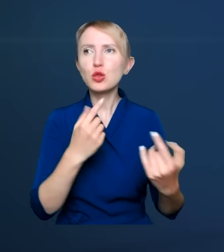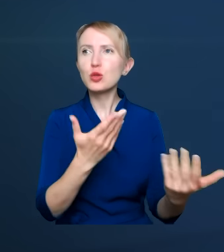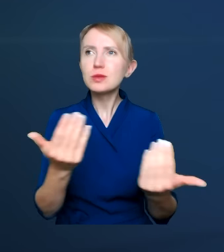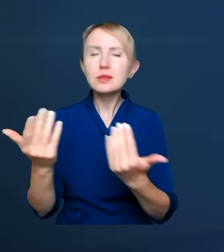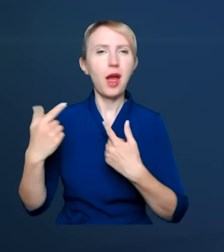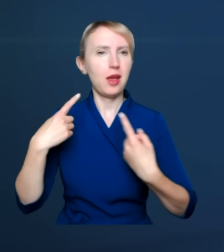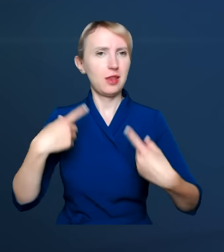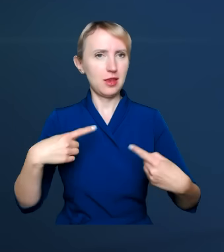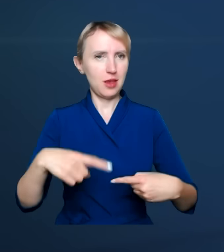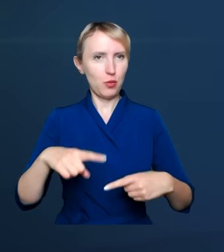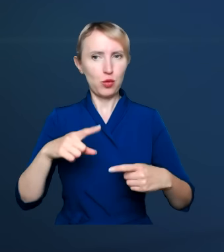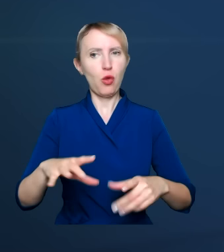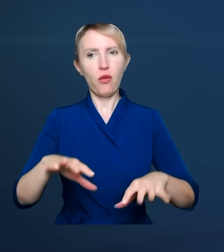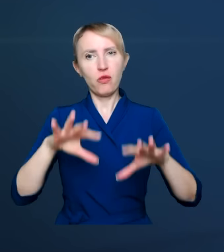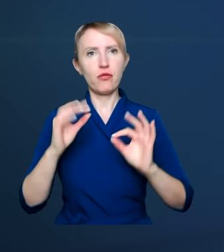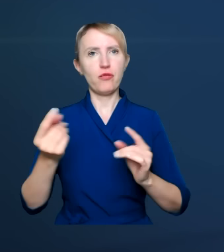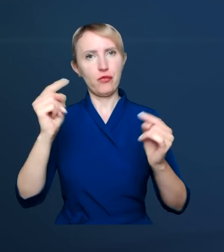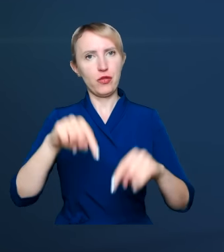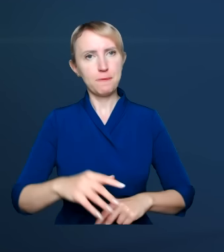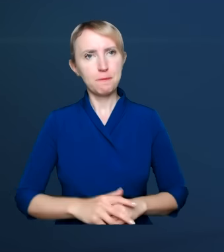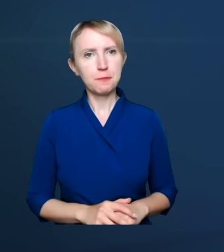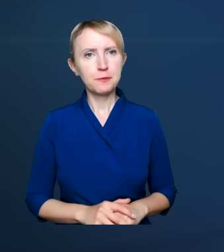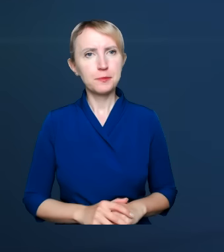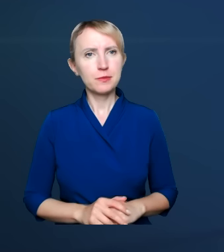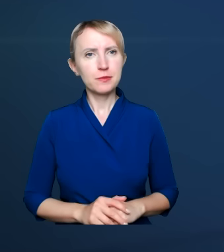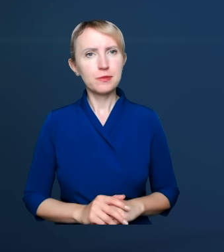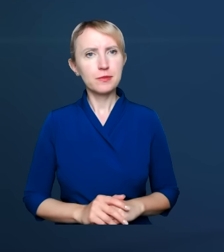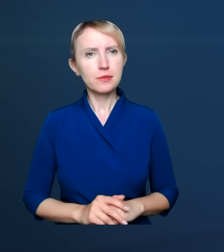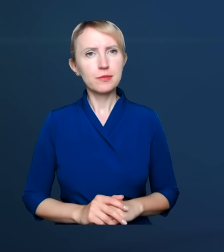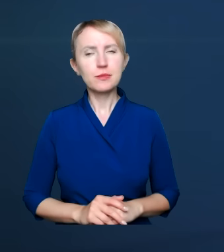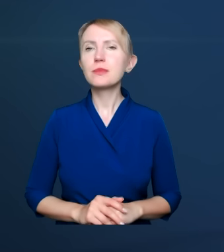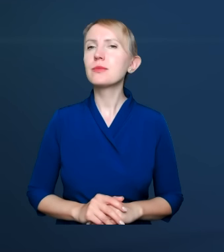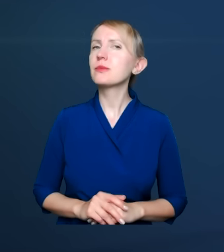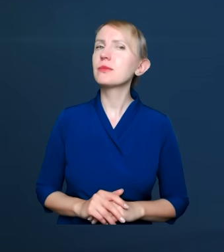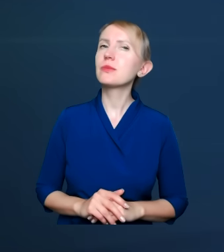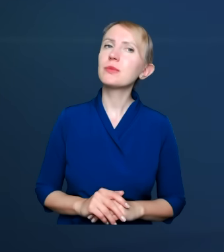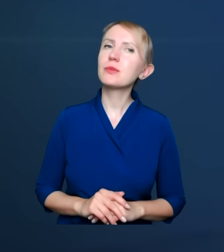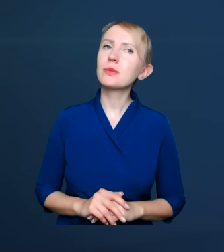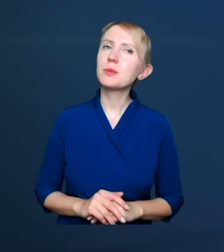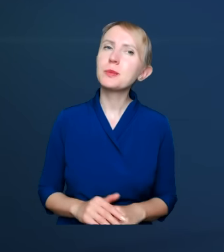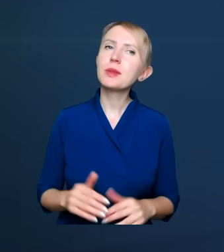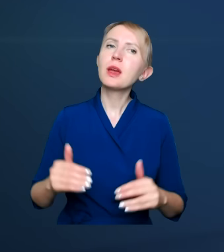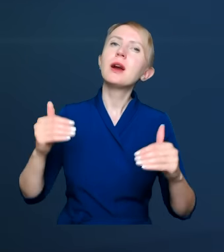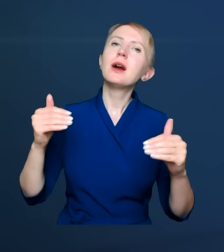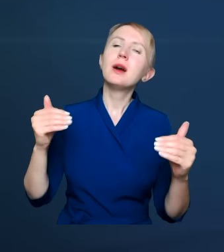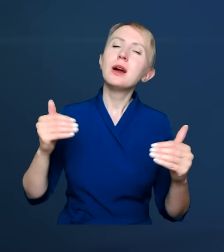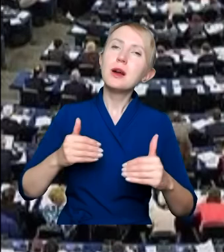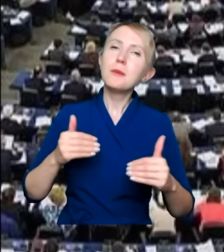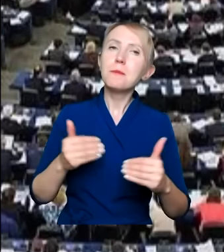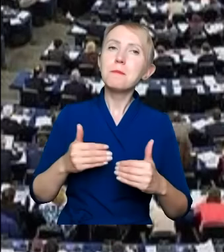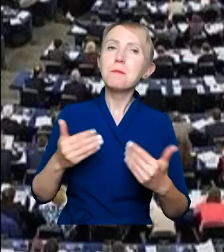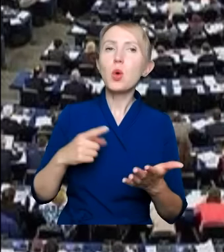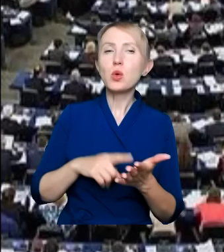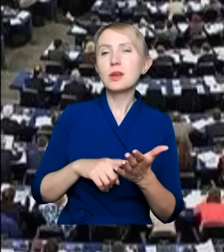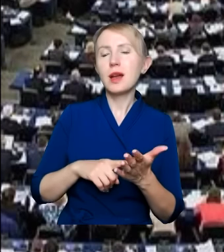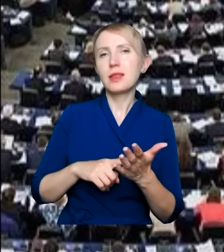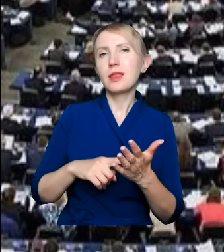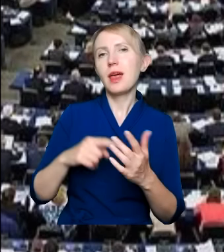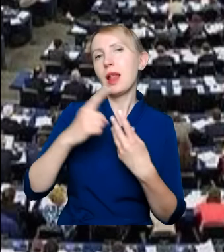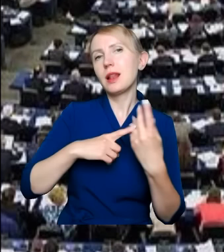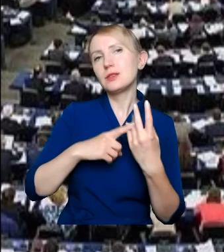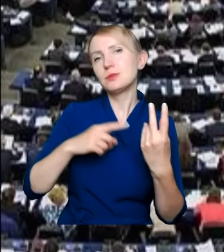wyborców w Polsce takiego większego zainteresowan znaczy można na te tutaj wskaźniki patrzeć różnie